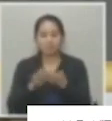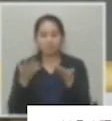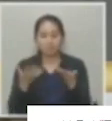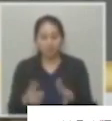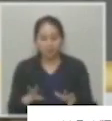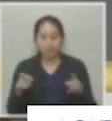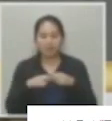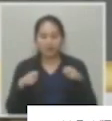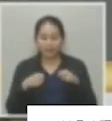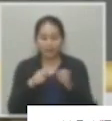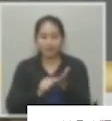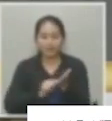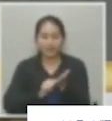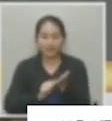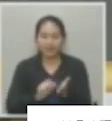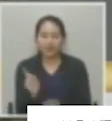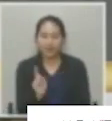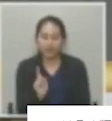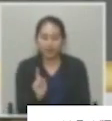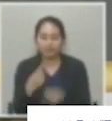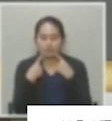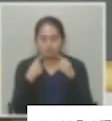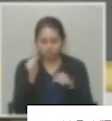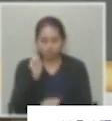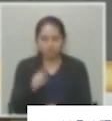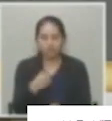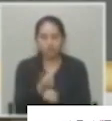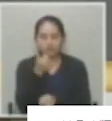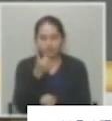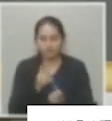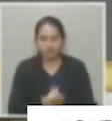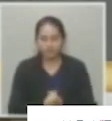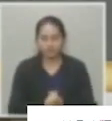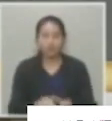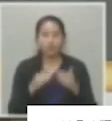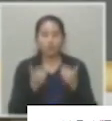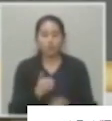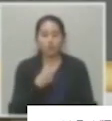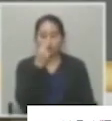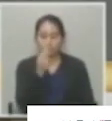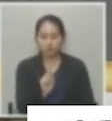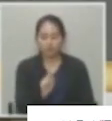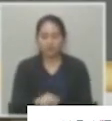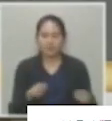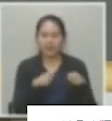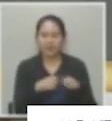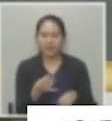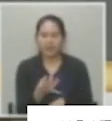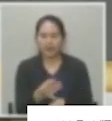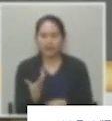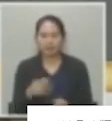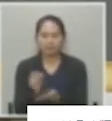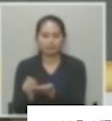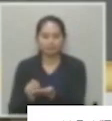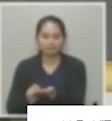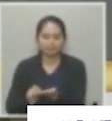ปัญหาแก้ปัญหาอะไรท่านต้องตอบคำถามได้ด้วยวันนี้เราจะต้องดูหลายๆอันว่ามันเกิดอะไรขึ้นมันเลยเขียนเล่มใหญ่ม